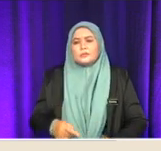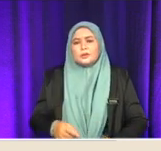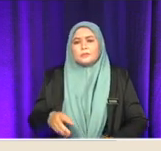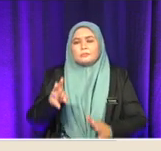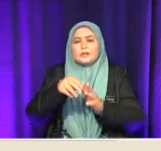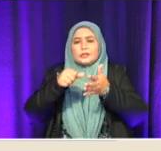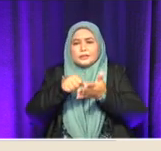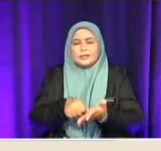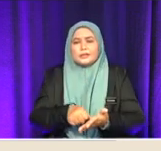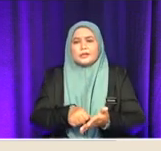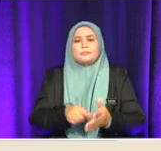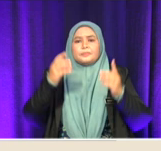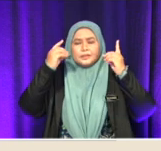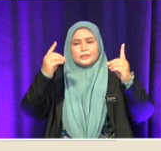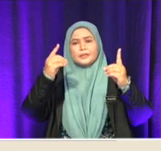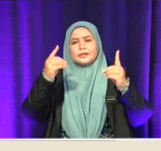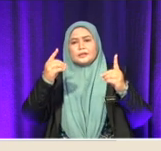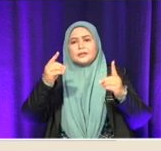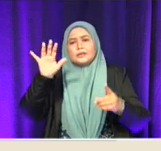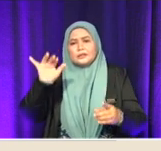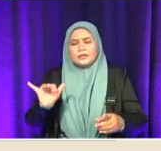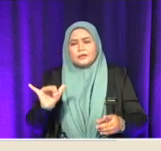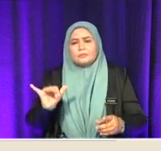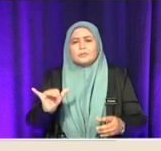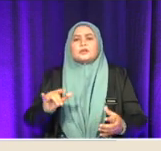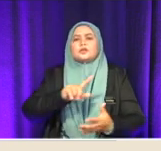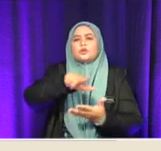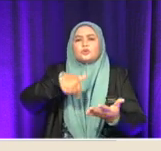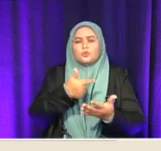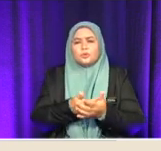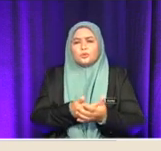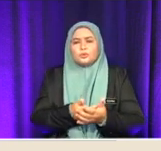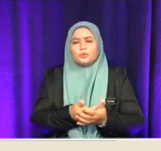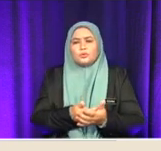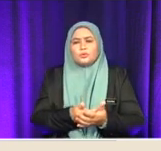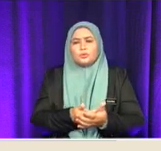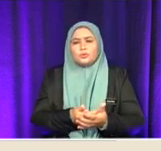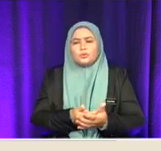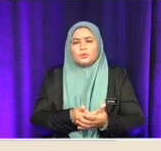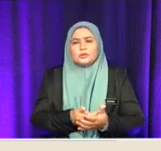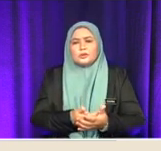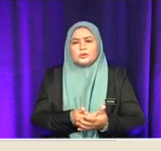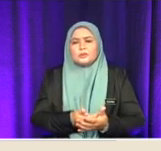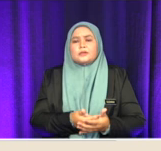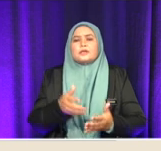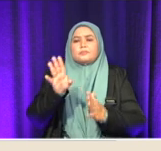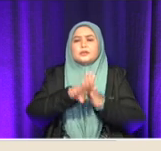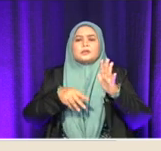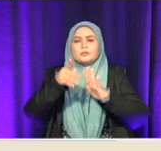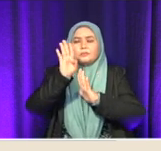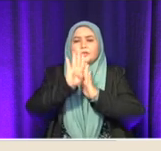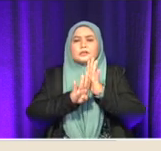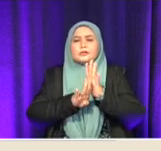menekankan pendidikan yang menyeluruh Oke menyeluruh dan bersepadu